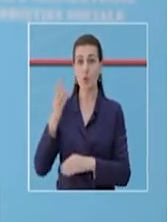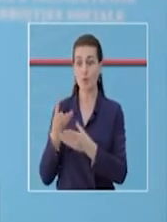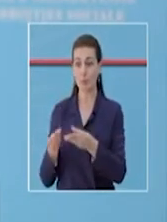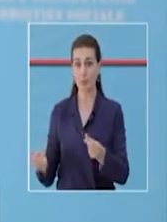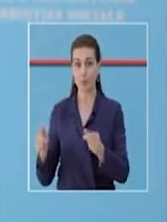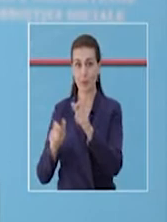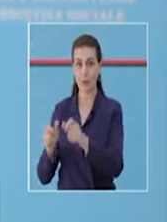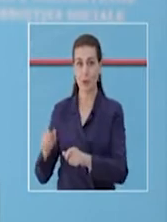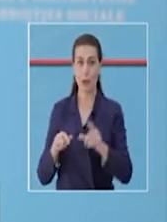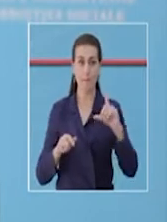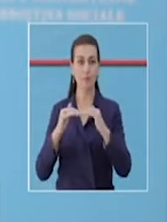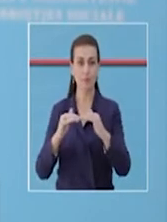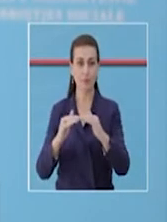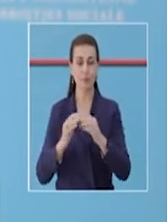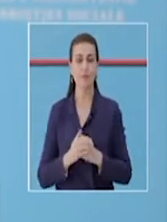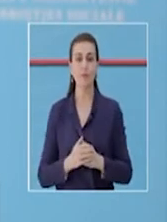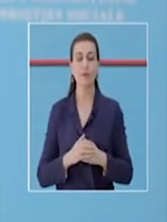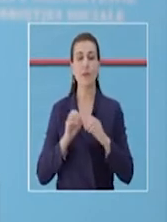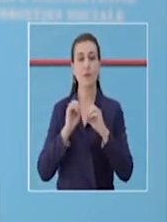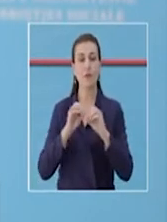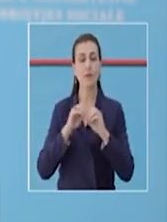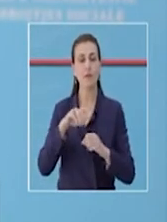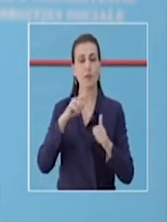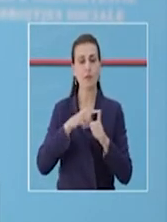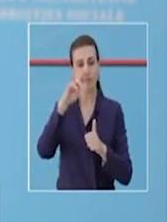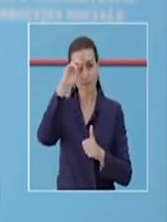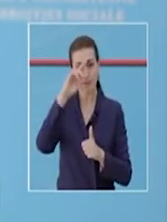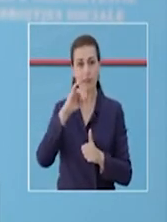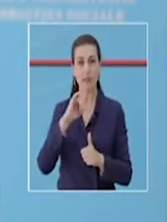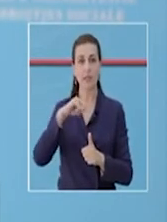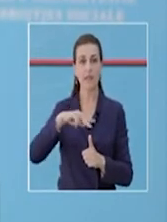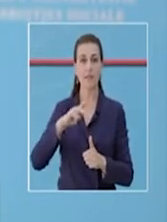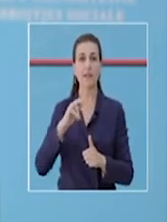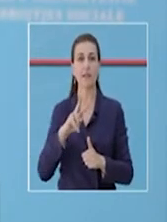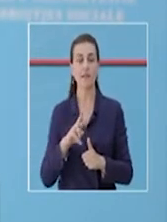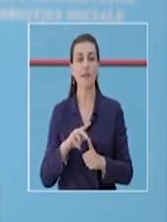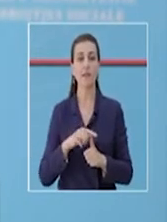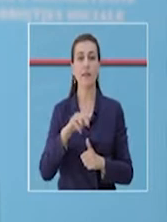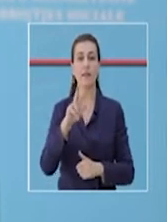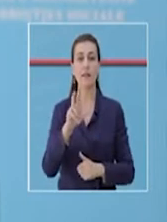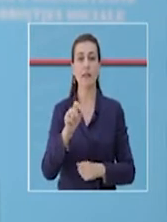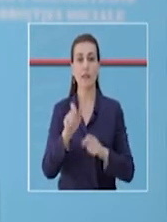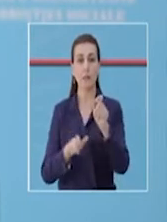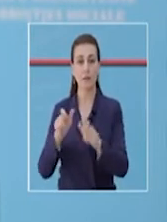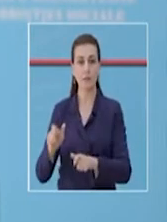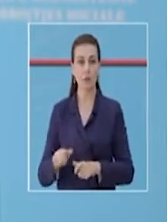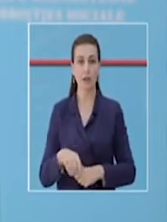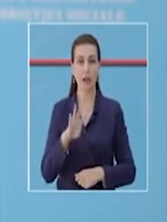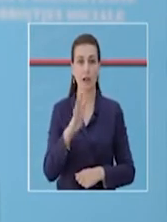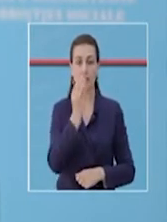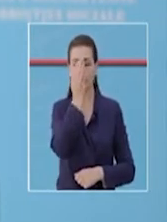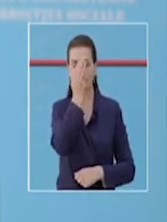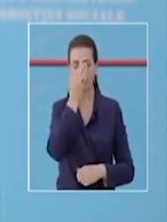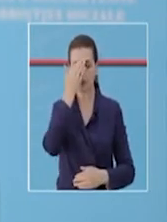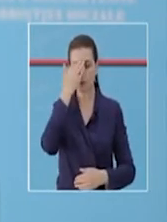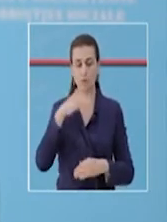më e lartë se atyre që janë aktiv. Ju informojmë se në shërbimin infektiv aktualisht janë të shtruar 30 pacientë, 4 janë